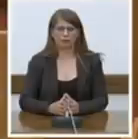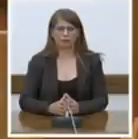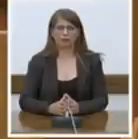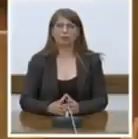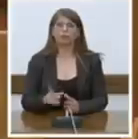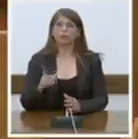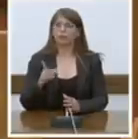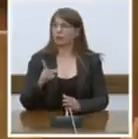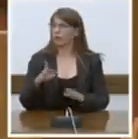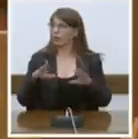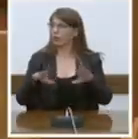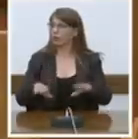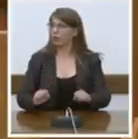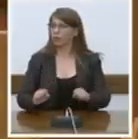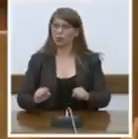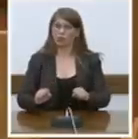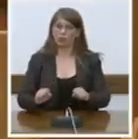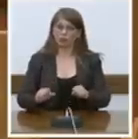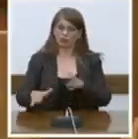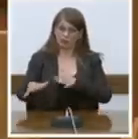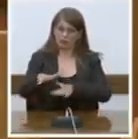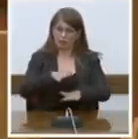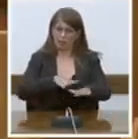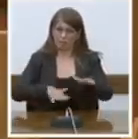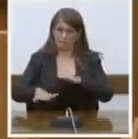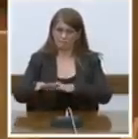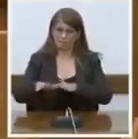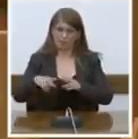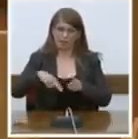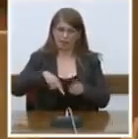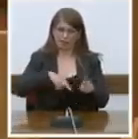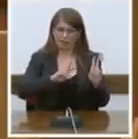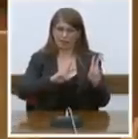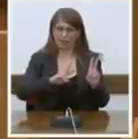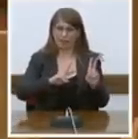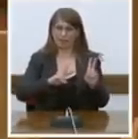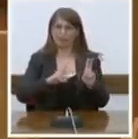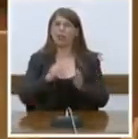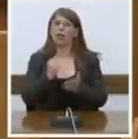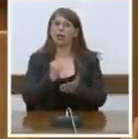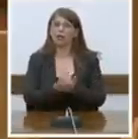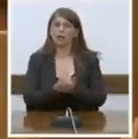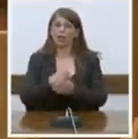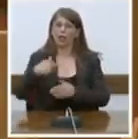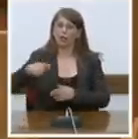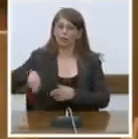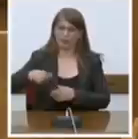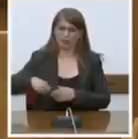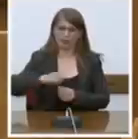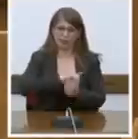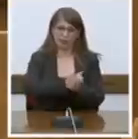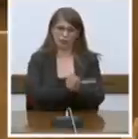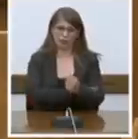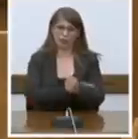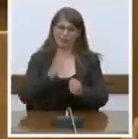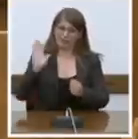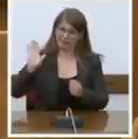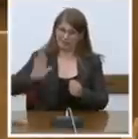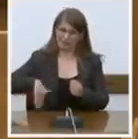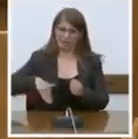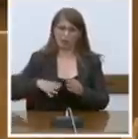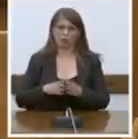Κατοχυρώνει λοιπόν την διαπλοκή εκτελεστικής και δικαστικής εξουσίας. Και τέλος,